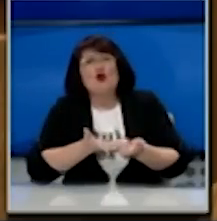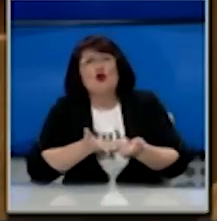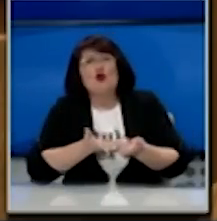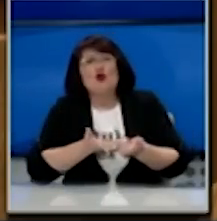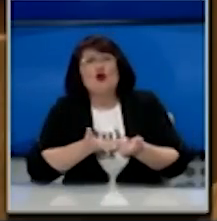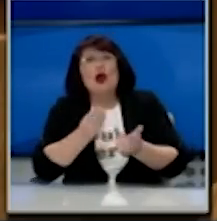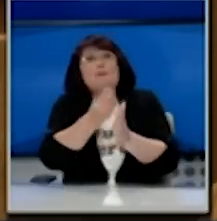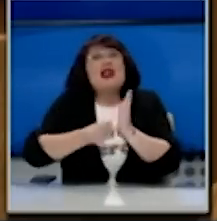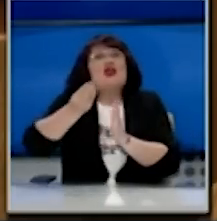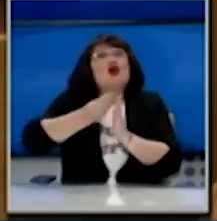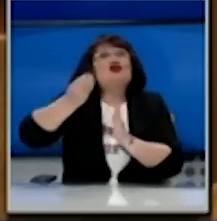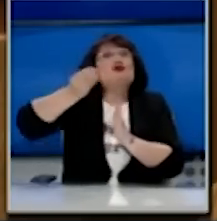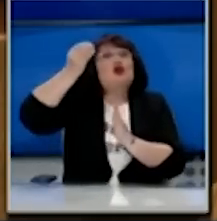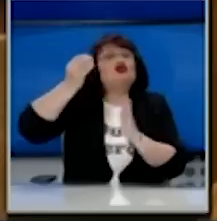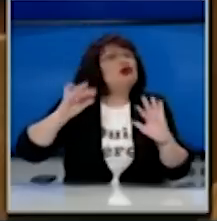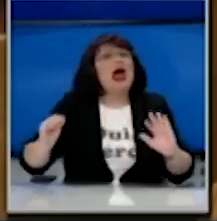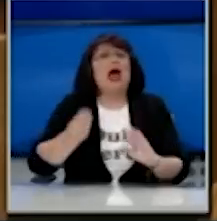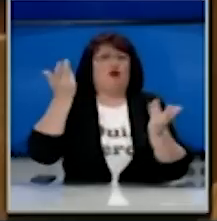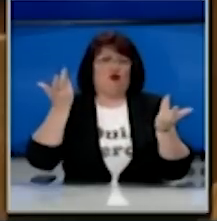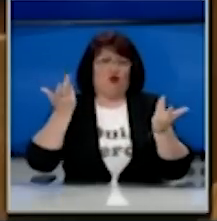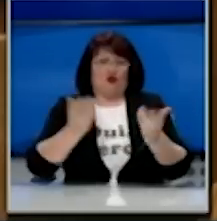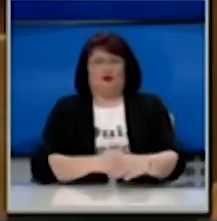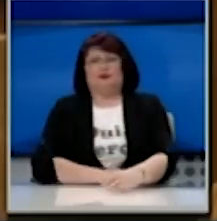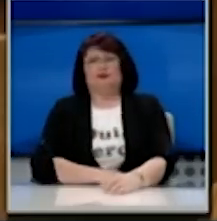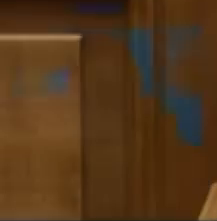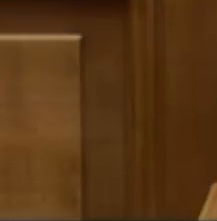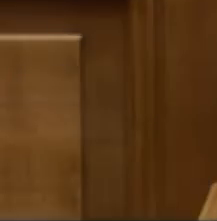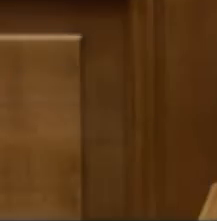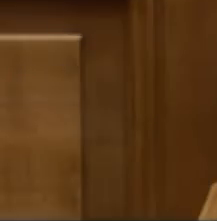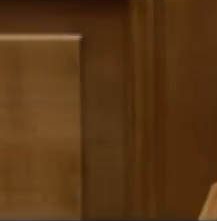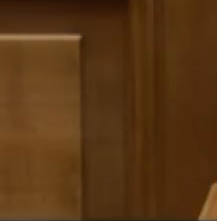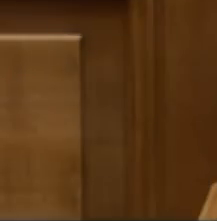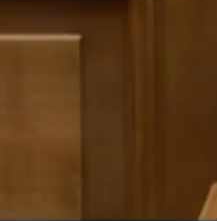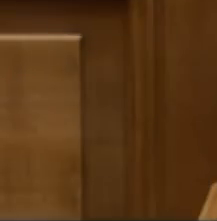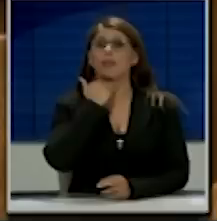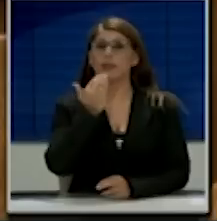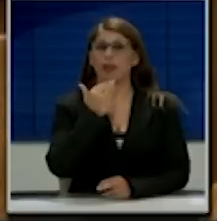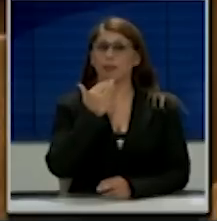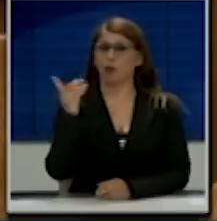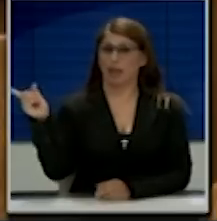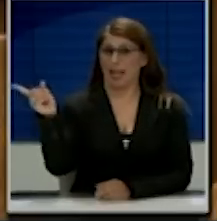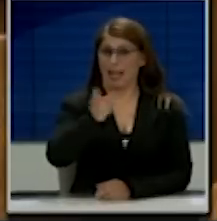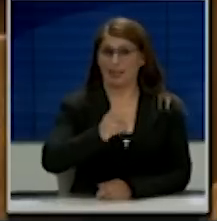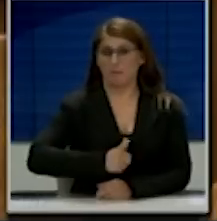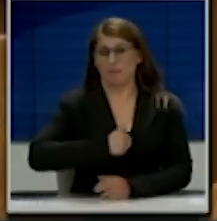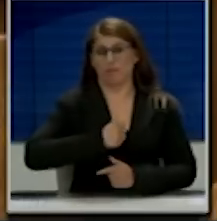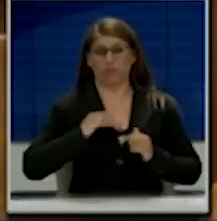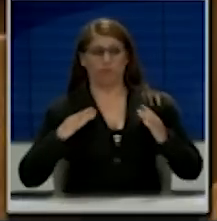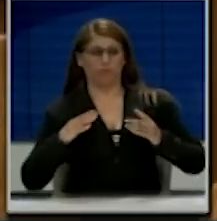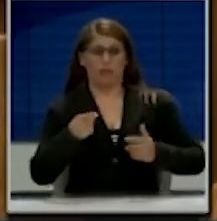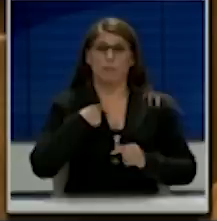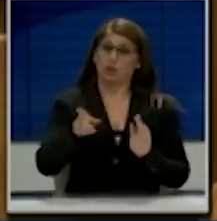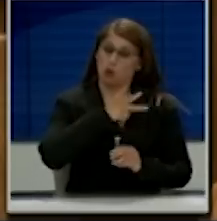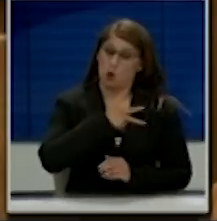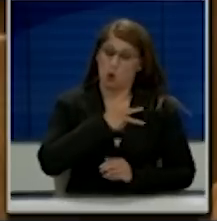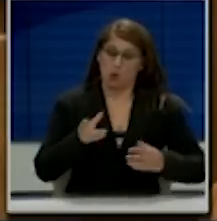ήρθε ο πληθωρισμός. Δεν μπορείτε να περηφανεύεστε ότι είστε στη σωστή πλευρά της ιστορίας επειδή έχετε